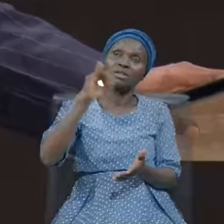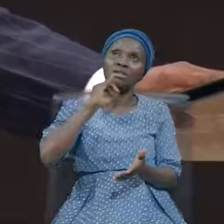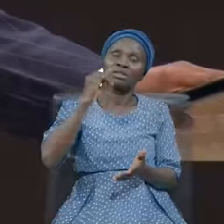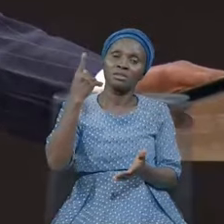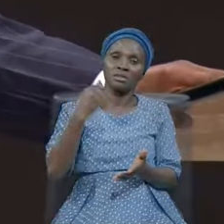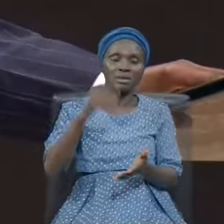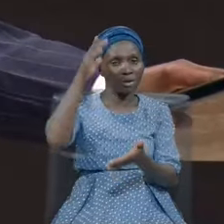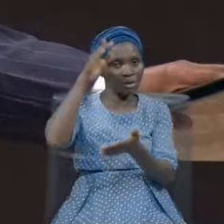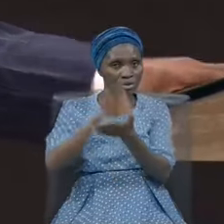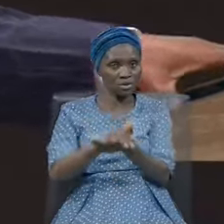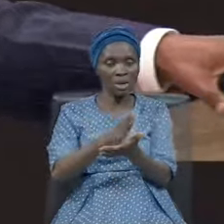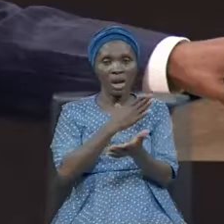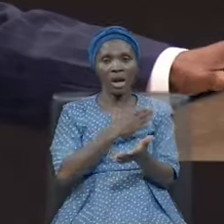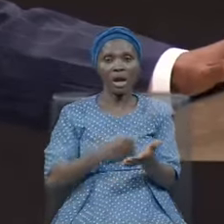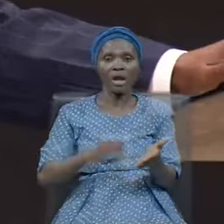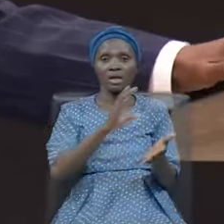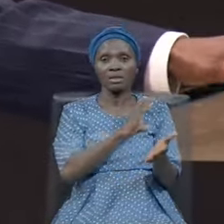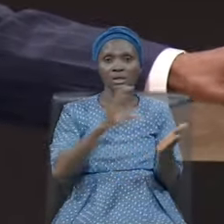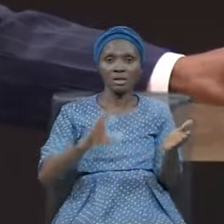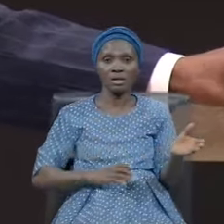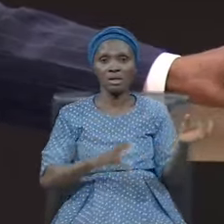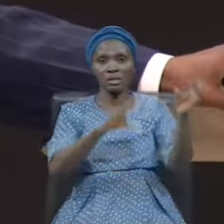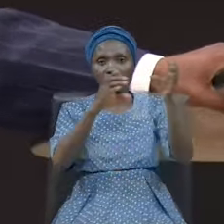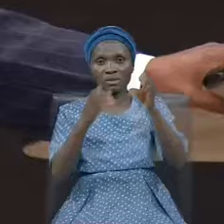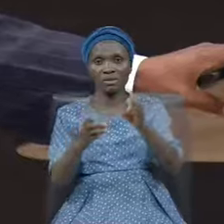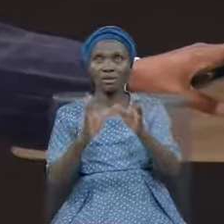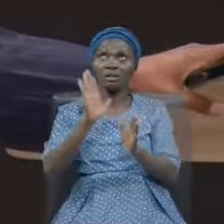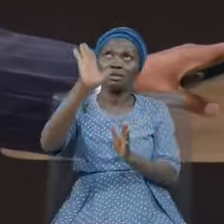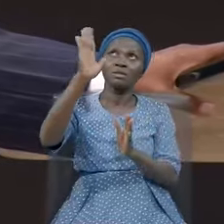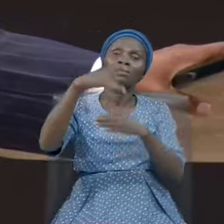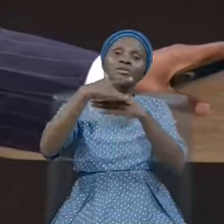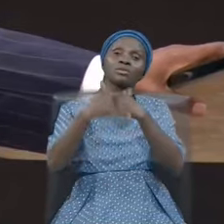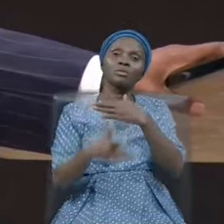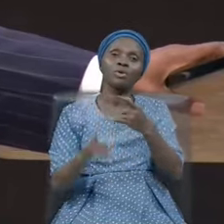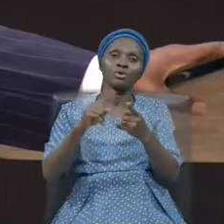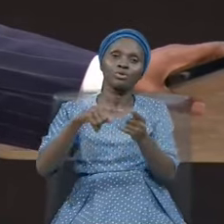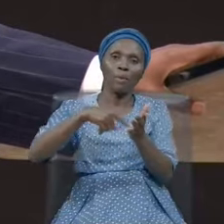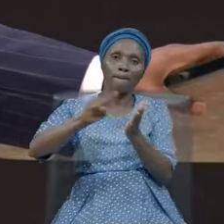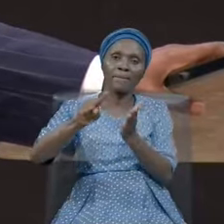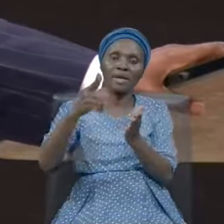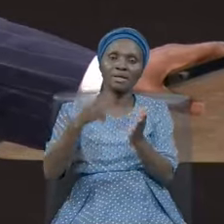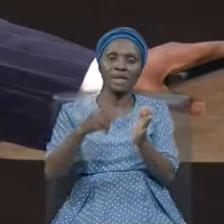Et il fait de nous, nous qui croyons, l'épouse de Christ,